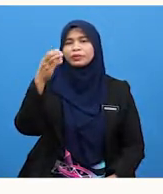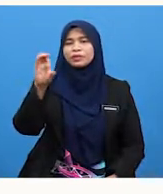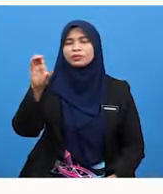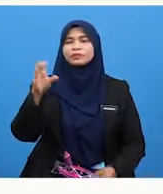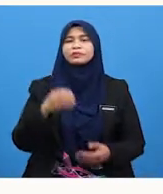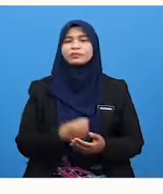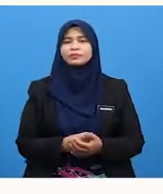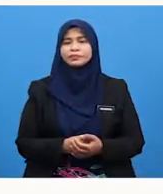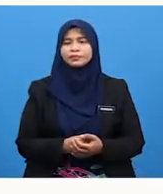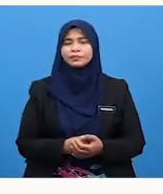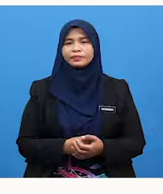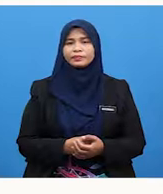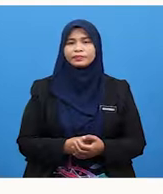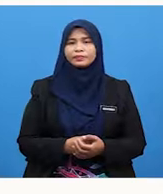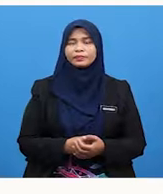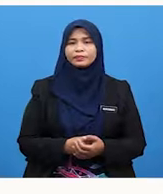452,100.